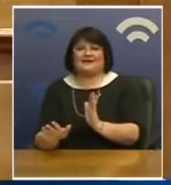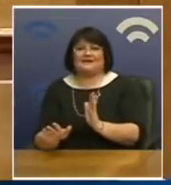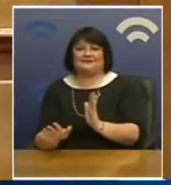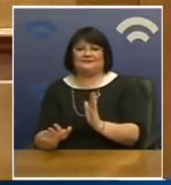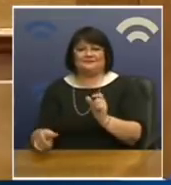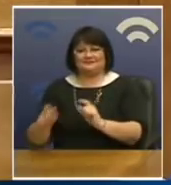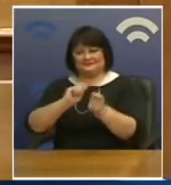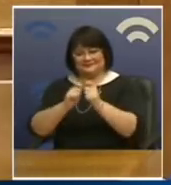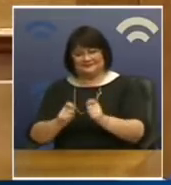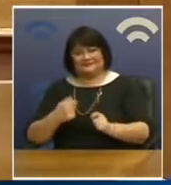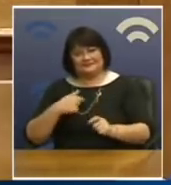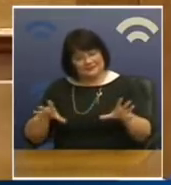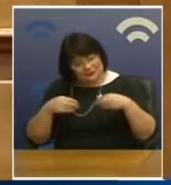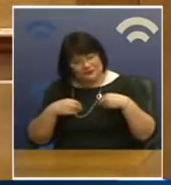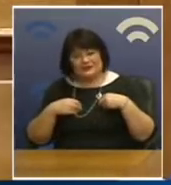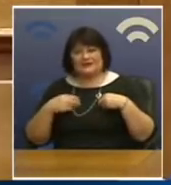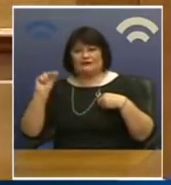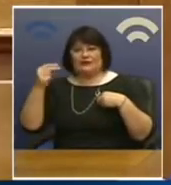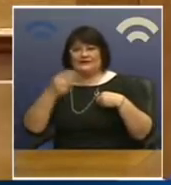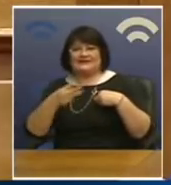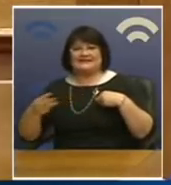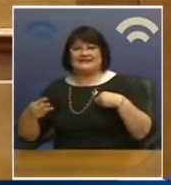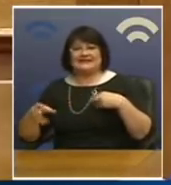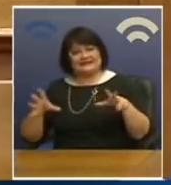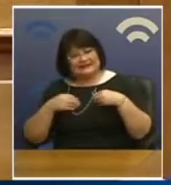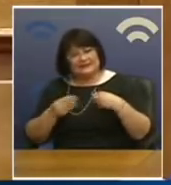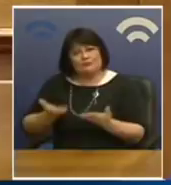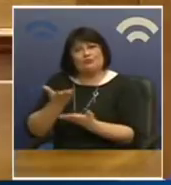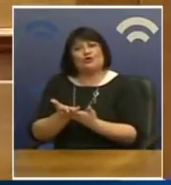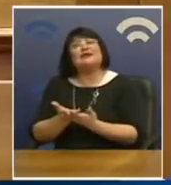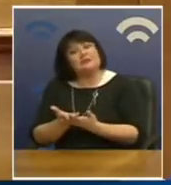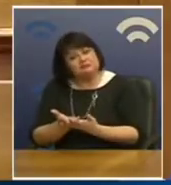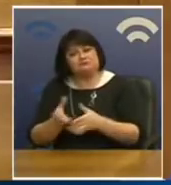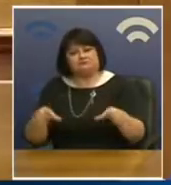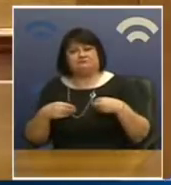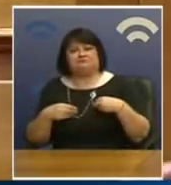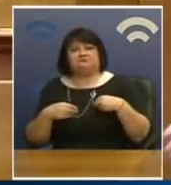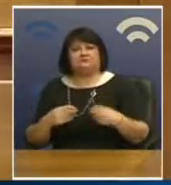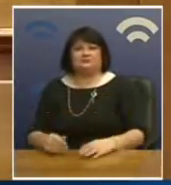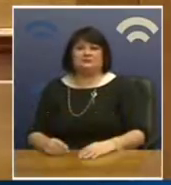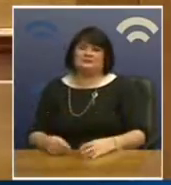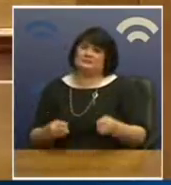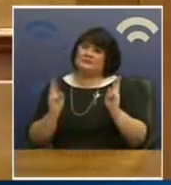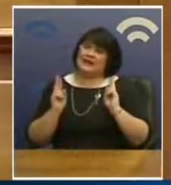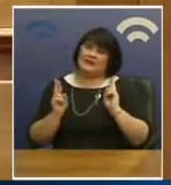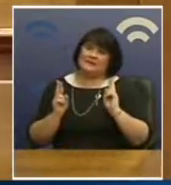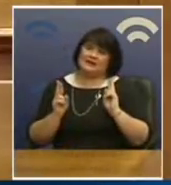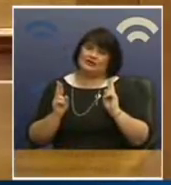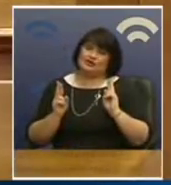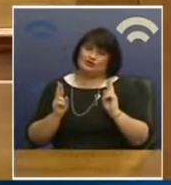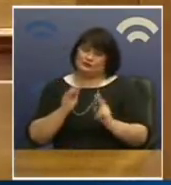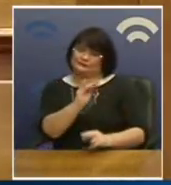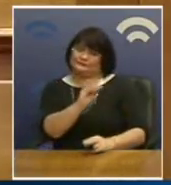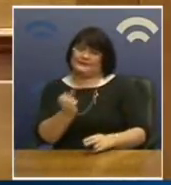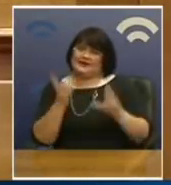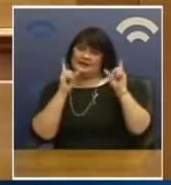επειδή την υιοθέτησαν οι βουλευτές του ΣΥΡΙΖΑ στην προτείνουσα Βουλή. Ελπίζω επίσης, κυρίες και κύριοι, της σημερινής πλειοψηφίας